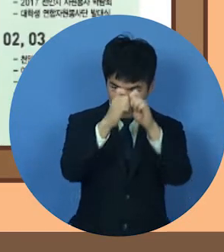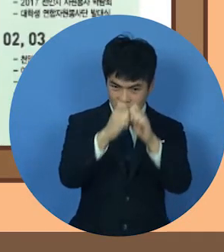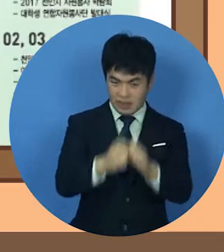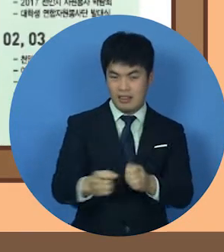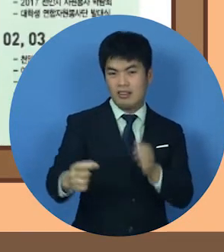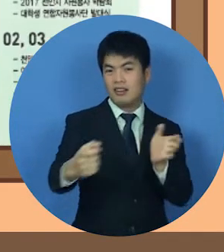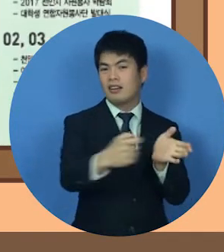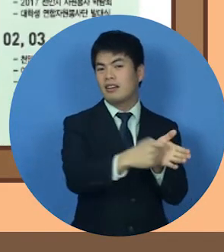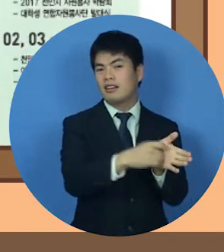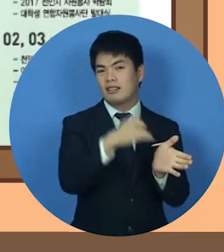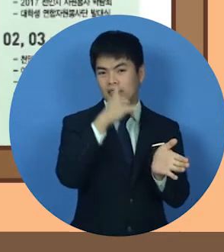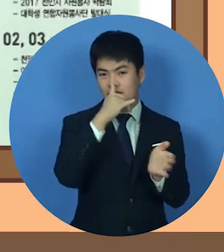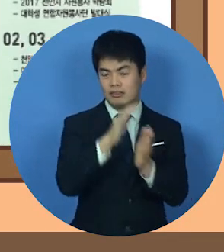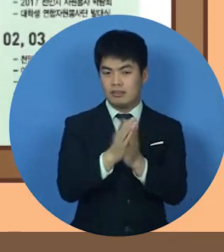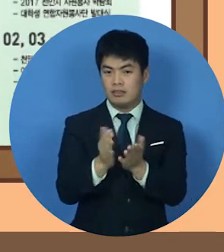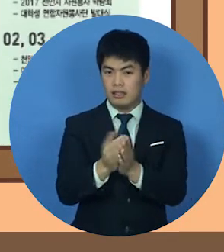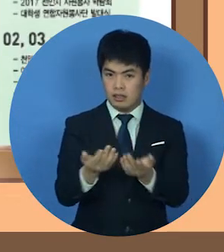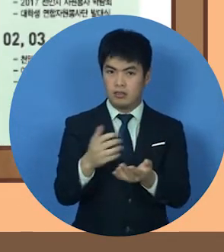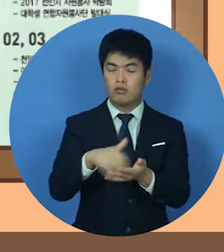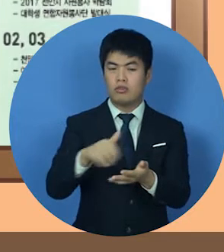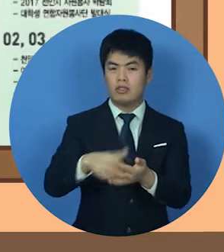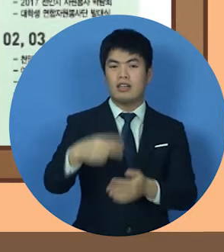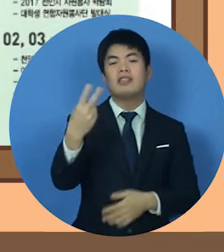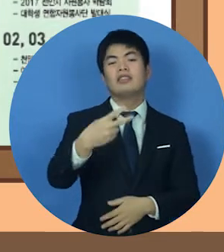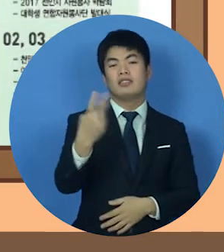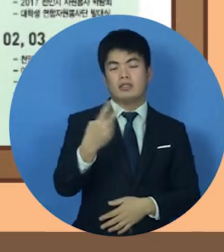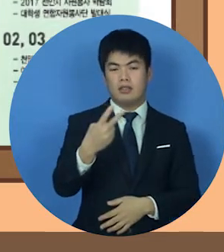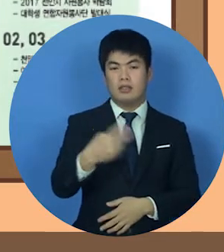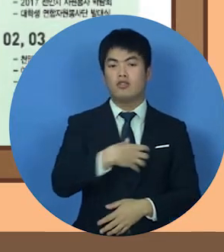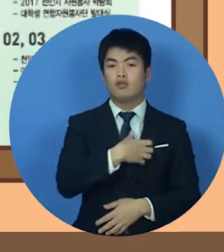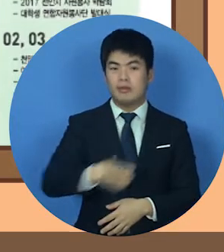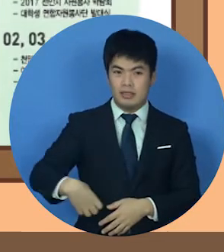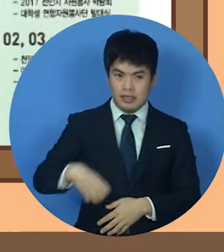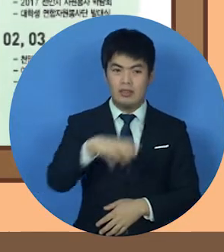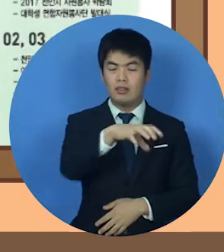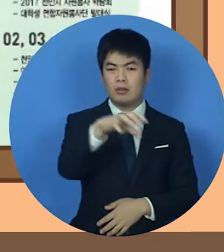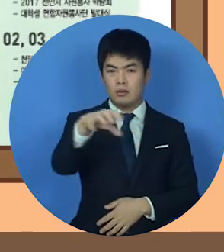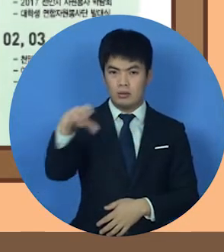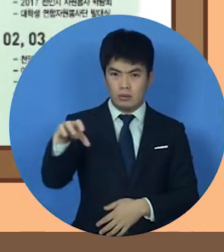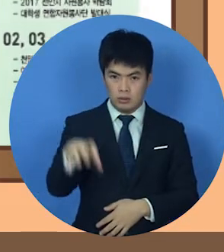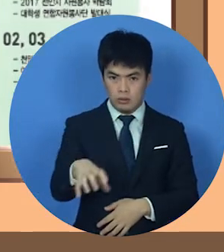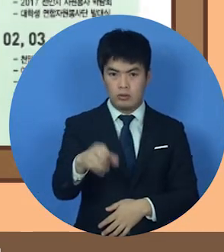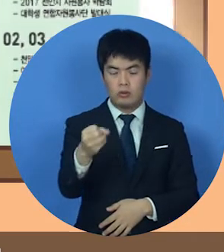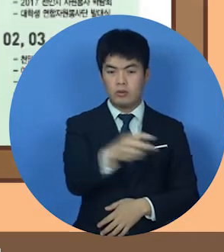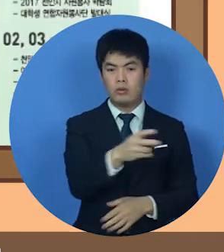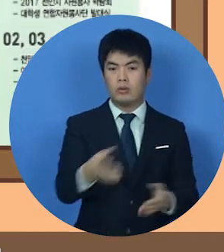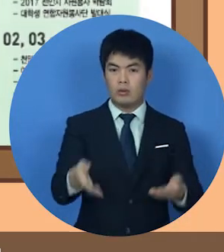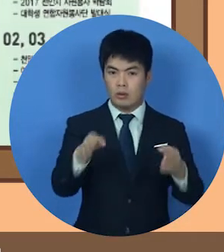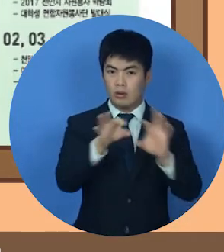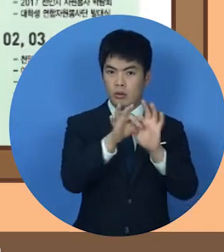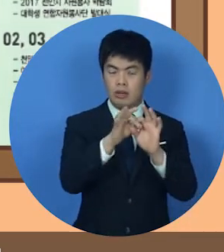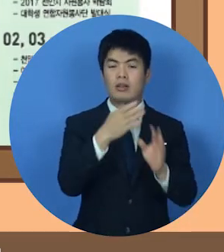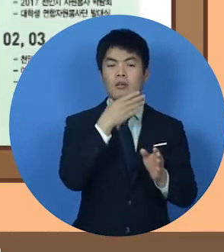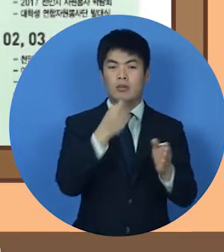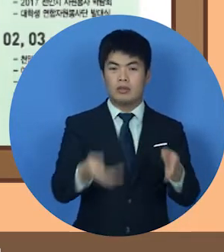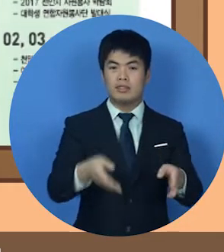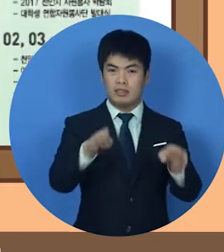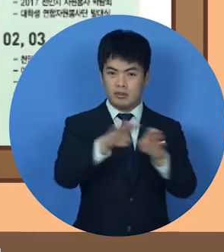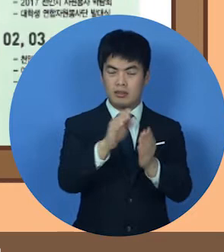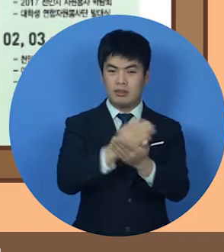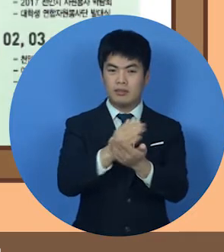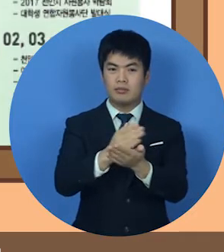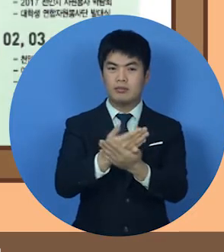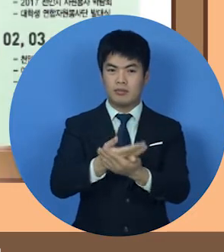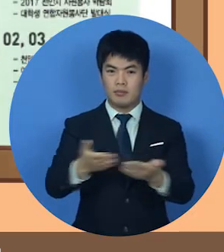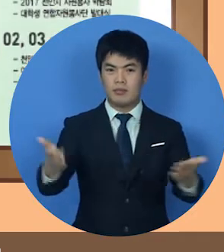부각시켰습니다. 2000부로 제작된 이번 소식지는 관내 읍면동 행정복지센터, 자원봉사단체 및 복지시설에